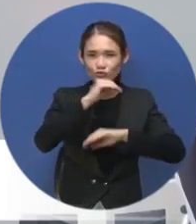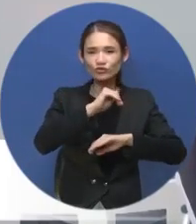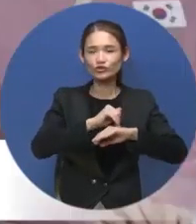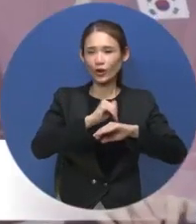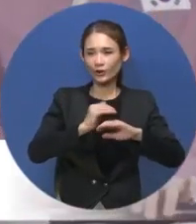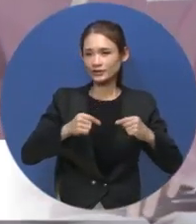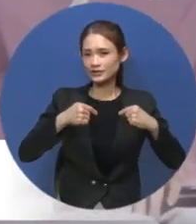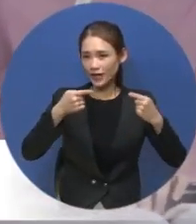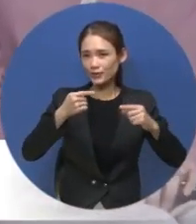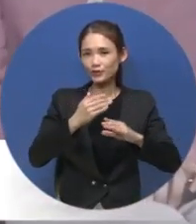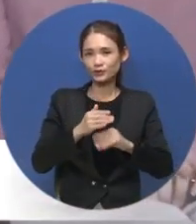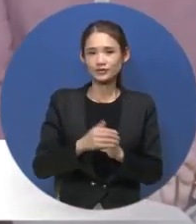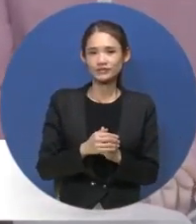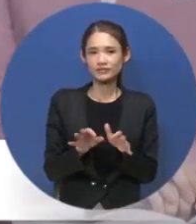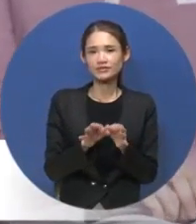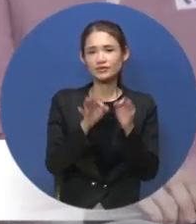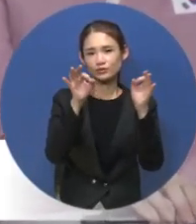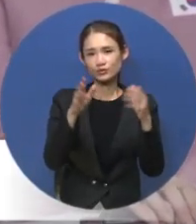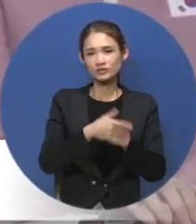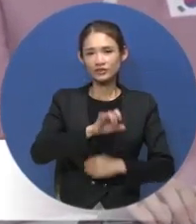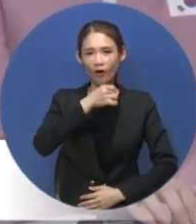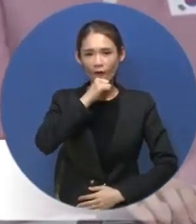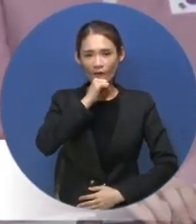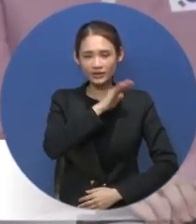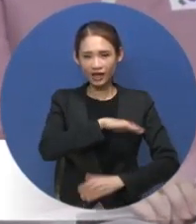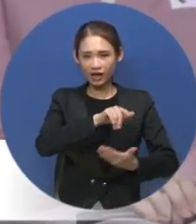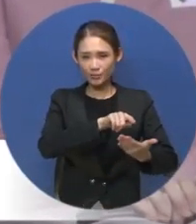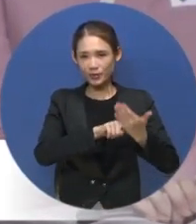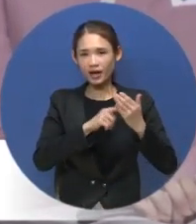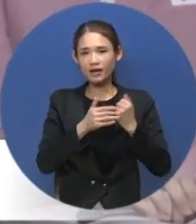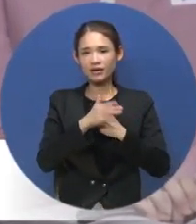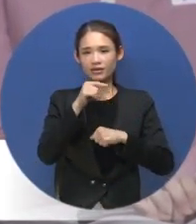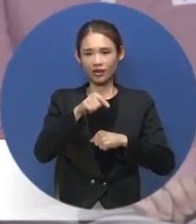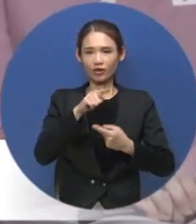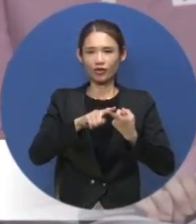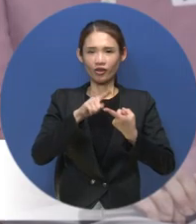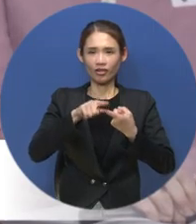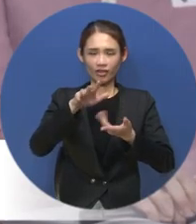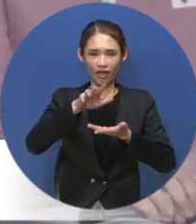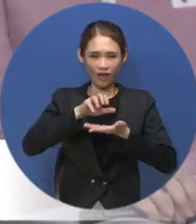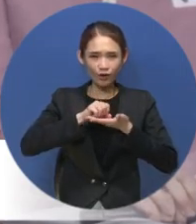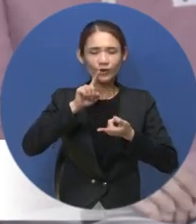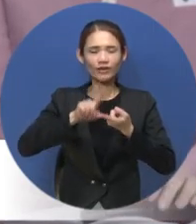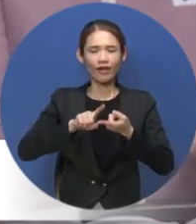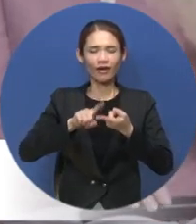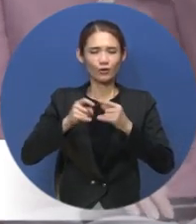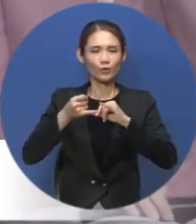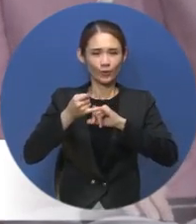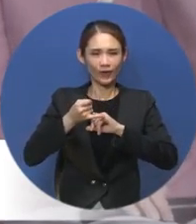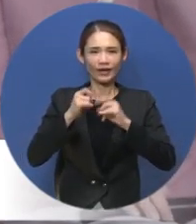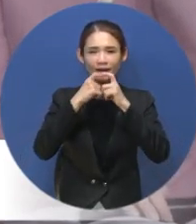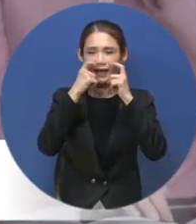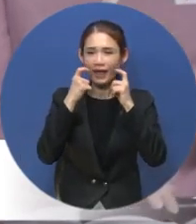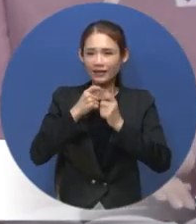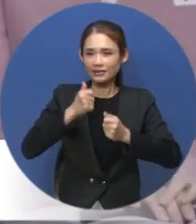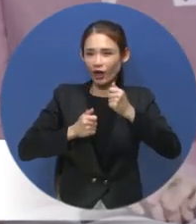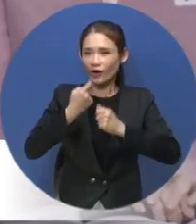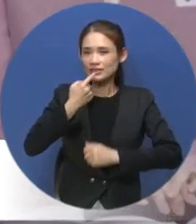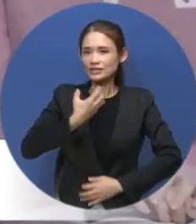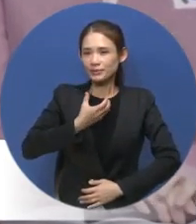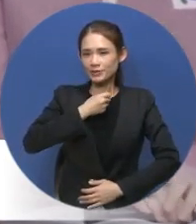이를 통해 금메달을 향한 열띤 경쟁을 펼치겠다는 설명입니다. 자랑스러운 엄마가 되기 위해서